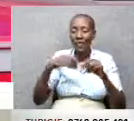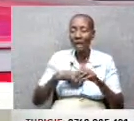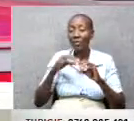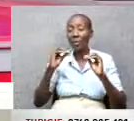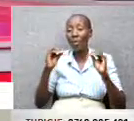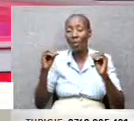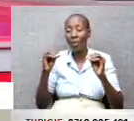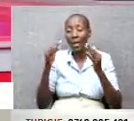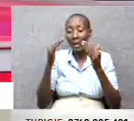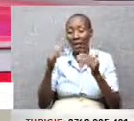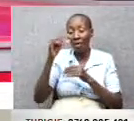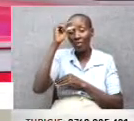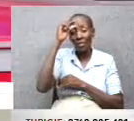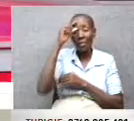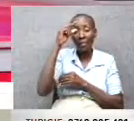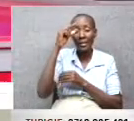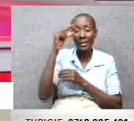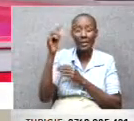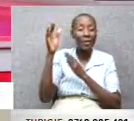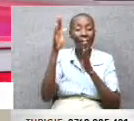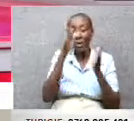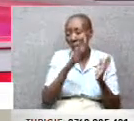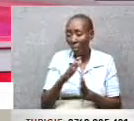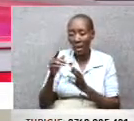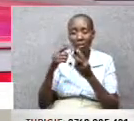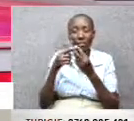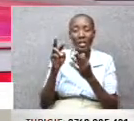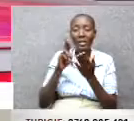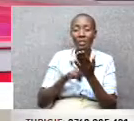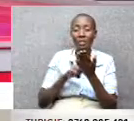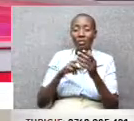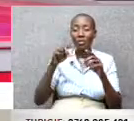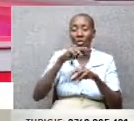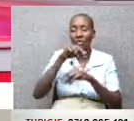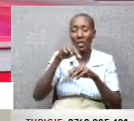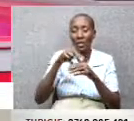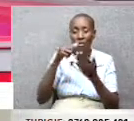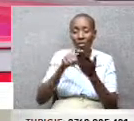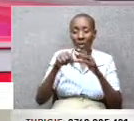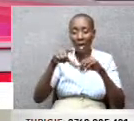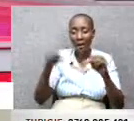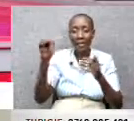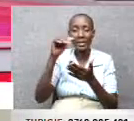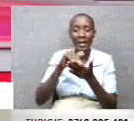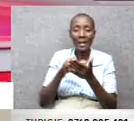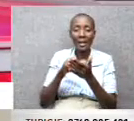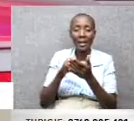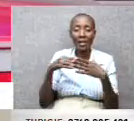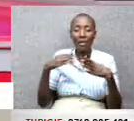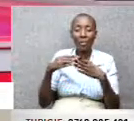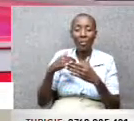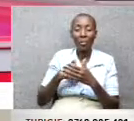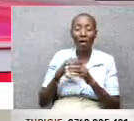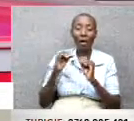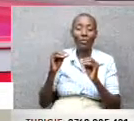imeshinikiza serikali kuanzisha shughuli ya usajili wa kitambulisho cha kitaifa kwa wale wasio na stakabadhi hiyo muhimu,